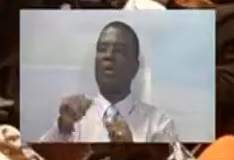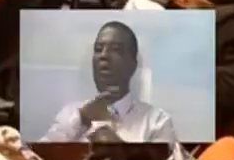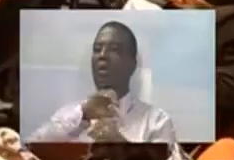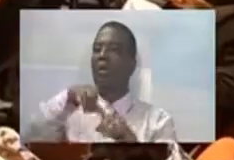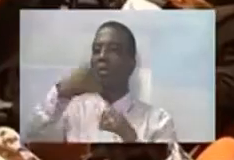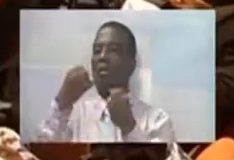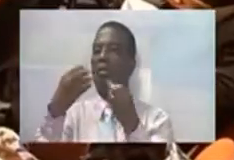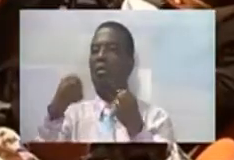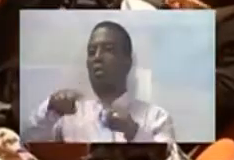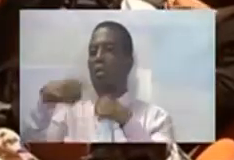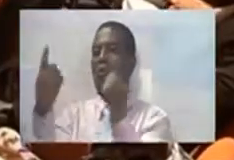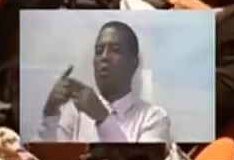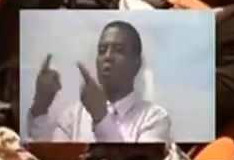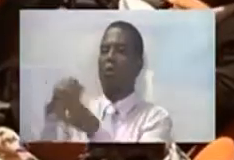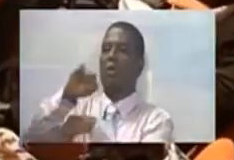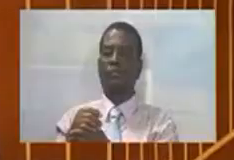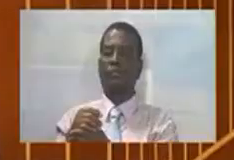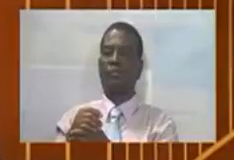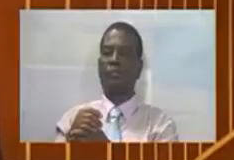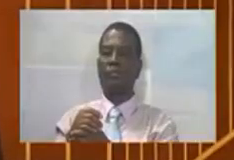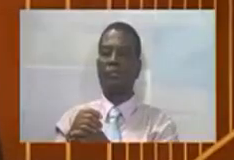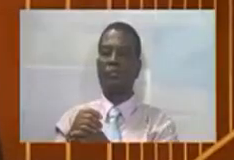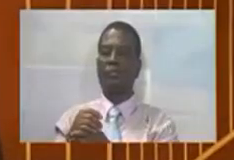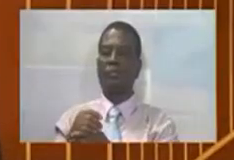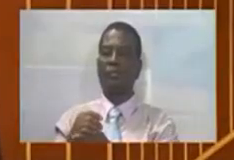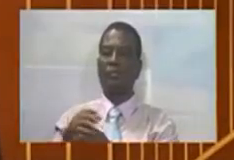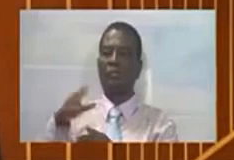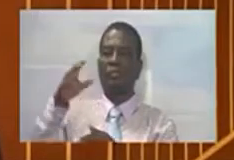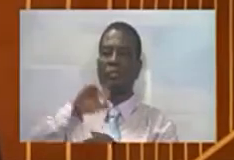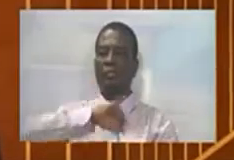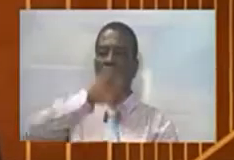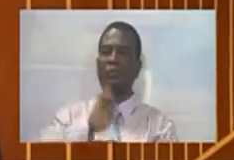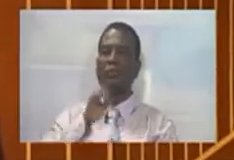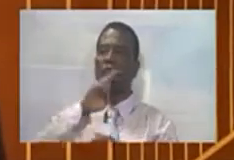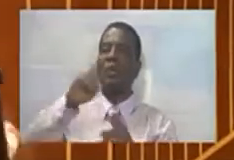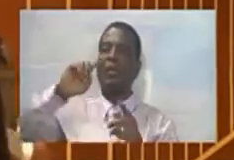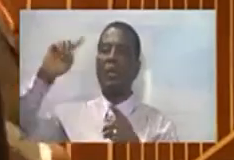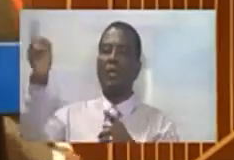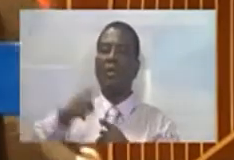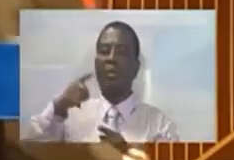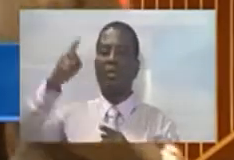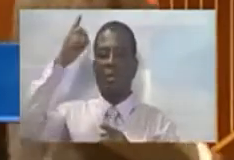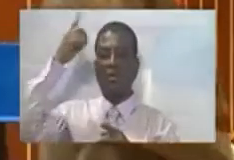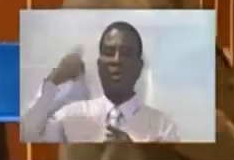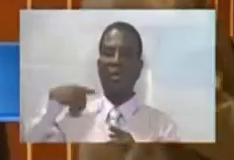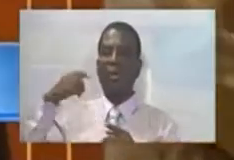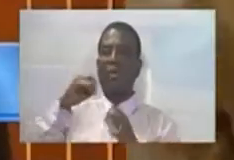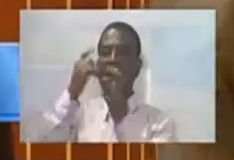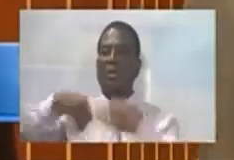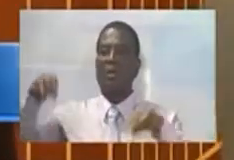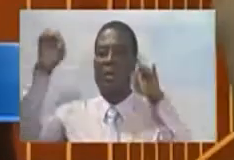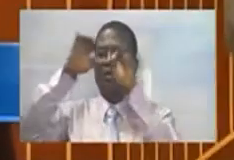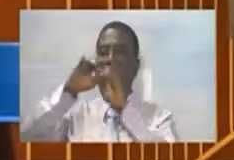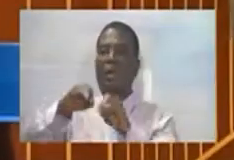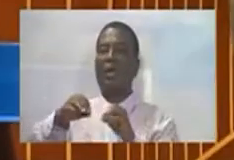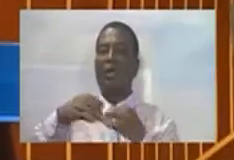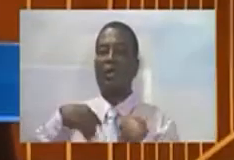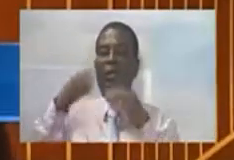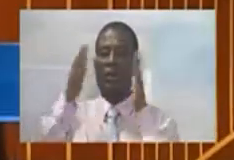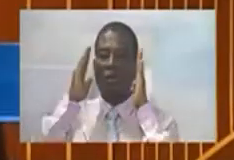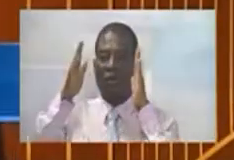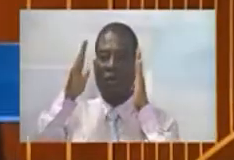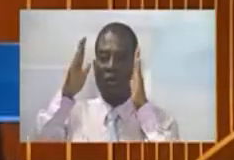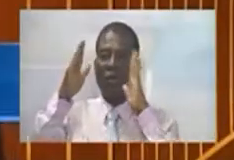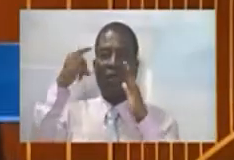le National Democratic Institute. Je suis à ma première législature, donc il est important de prêter toute l'attention pour